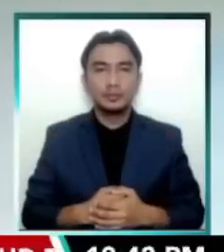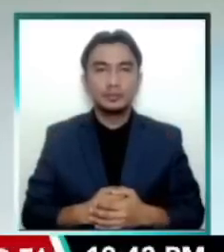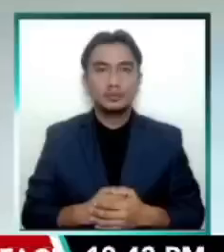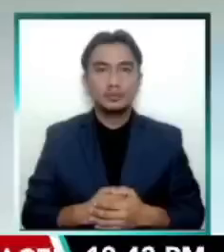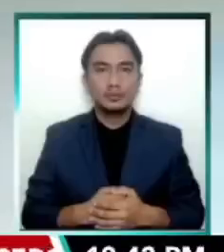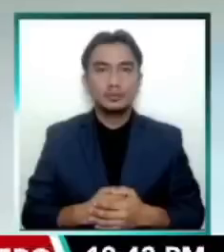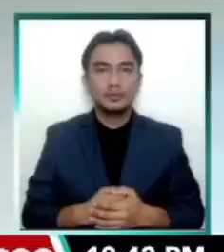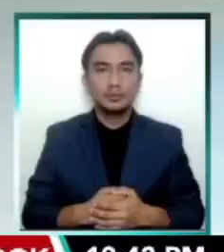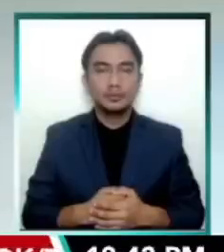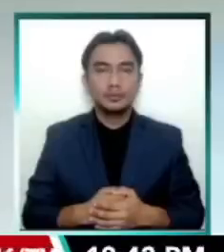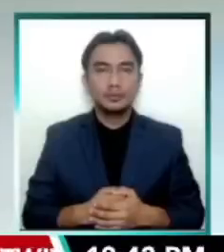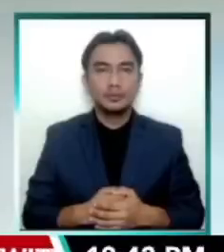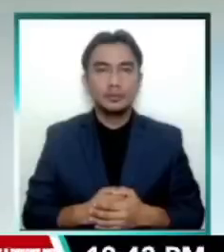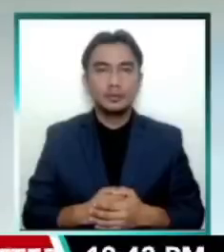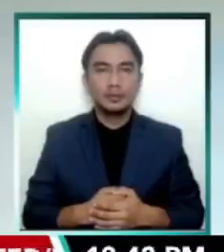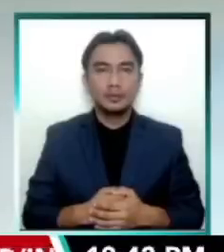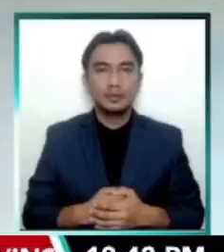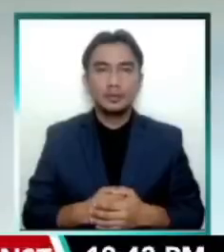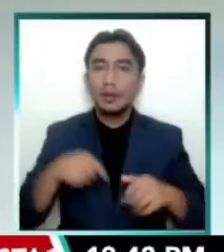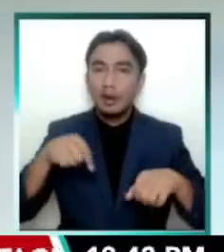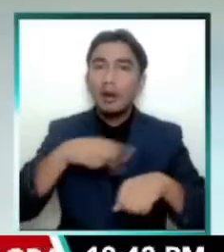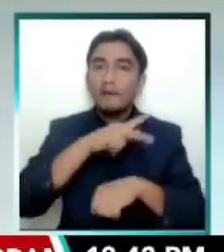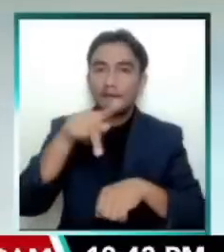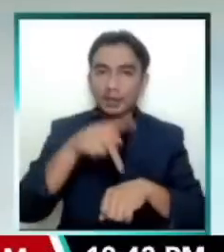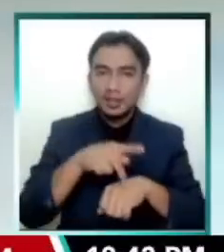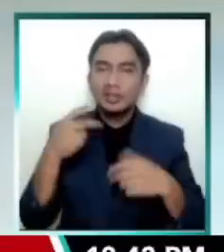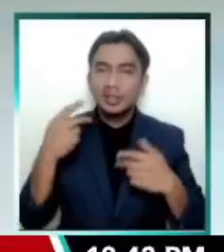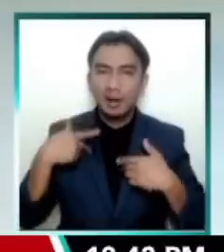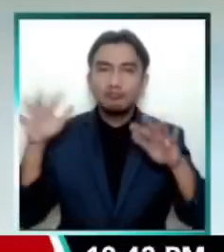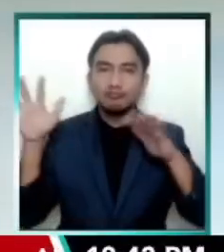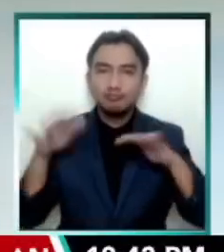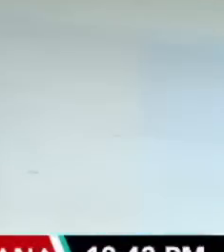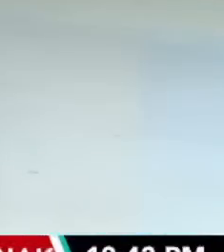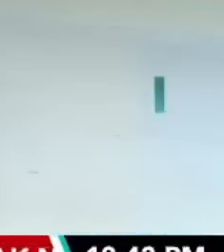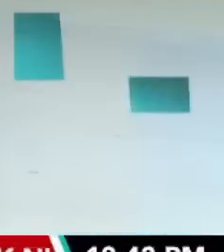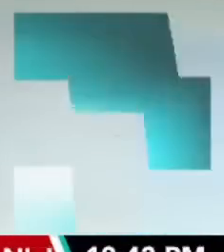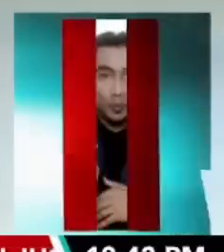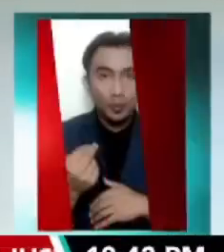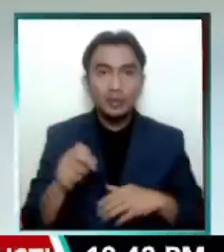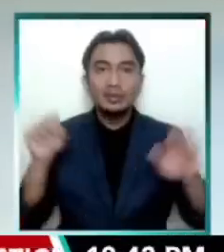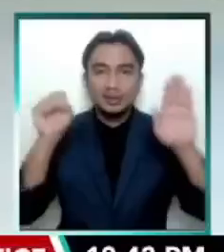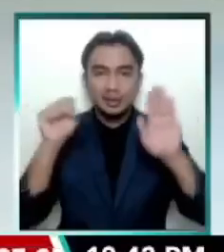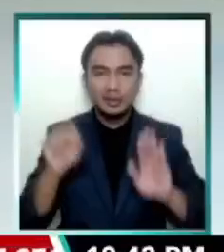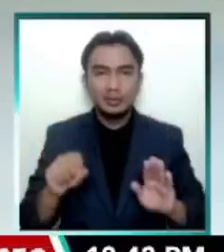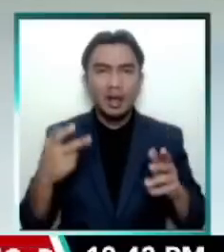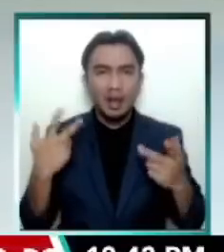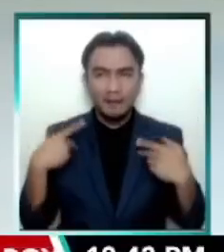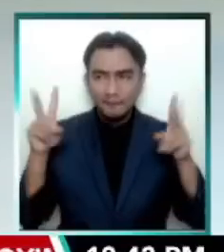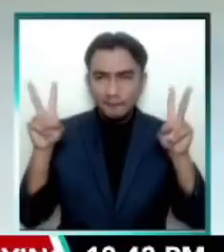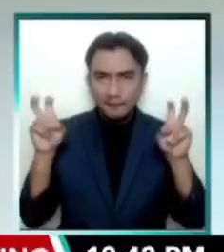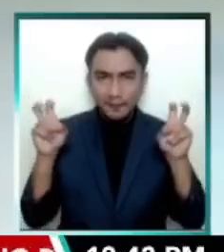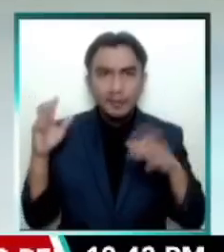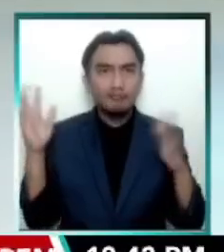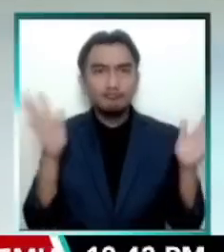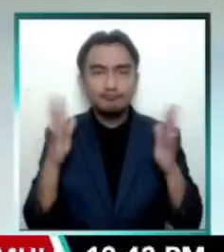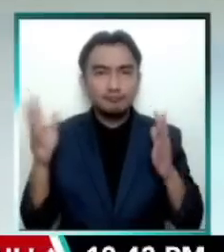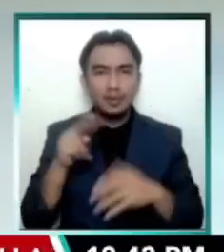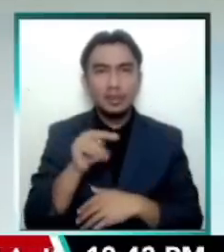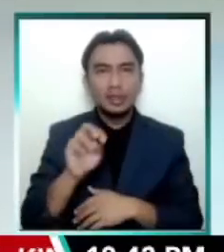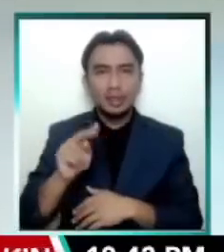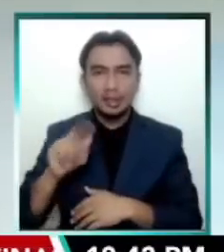Uulanin na maraming lugar sa bansa ngayong weekend. Bahagyang lumakas ang bagyong Neneng habang mabagal na kumikilos sa Philippine